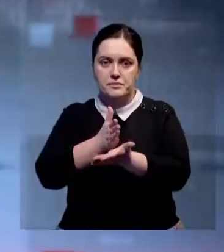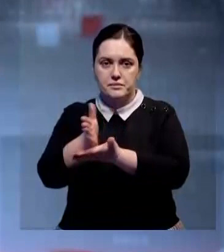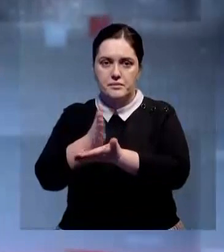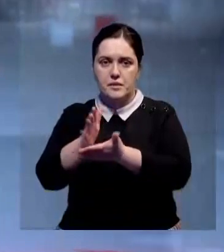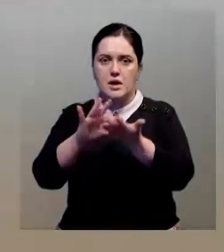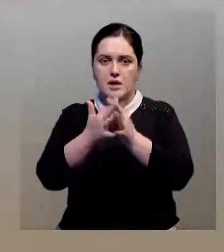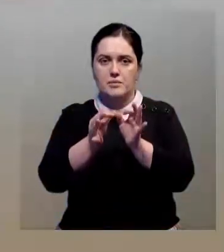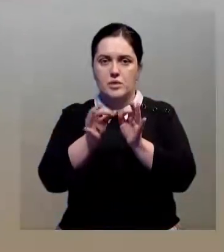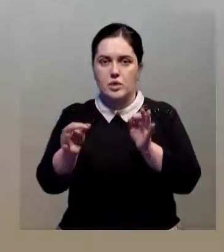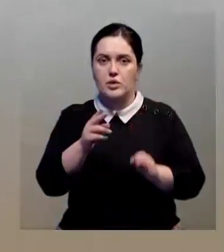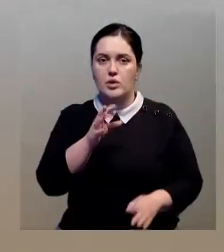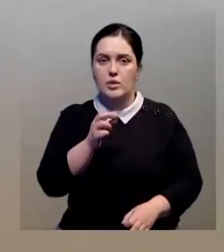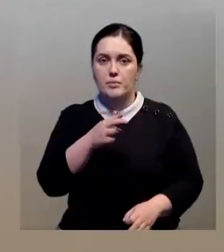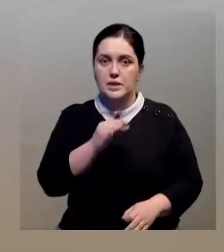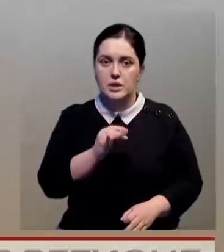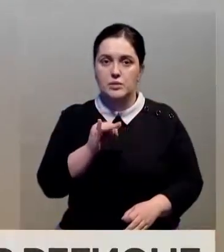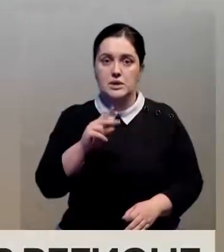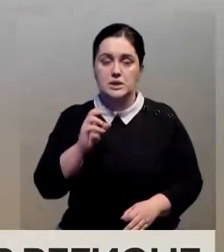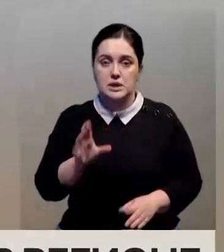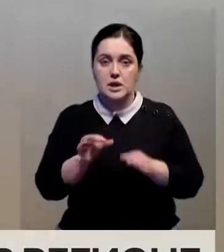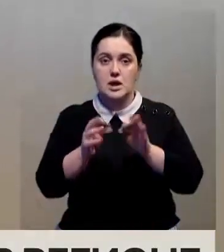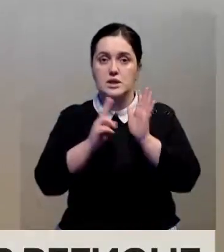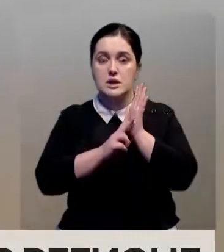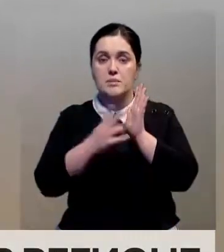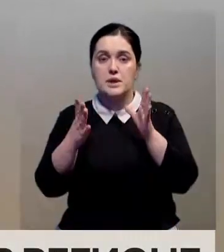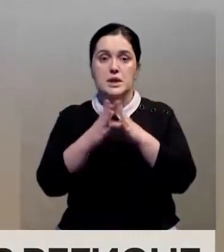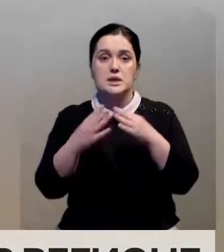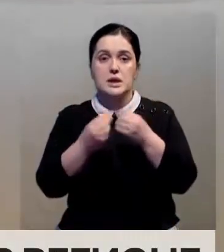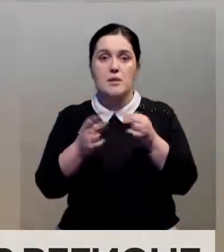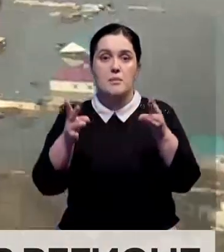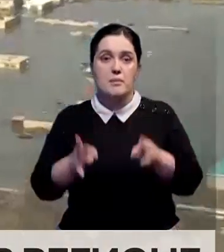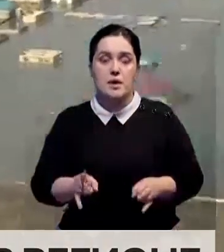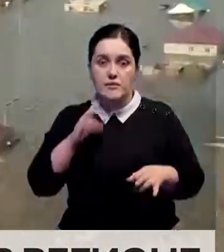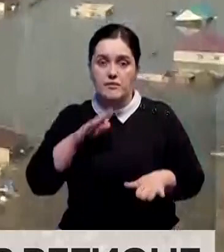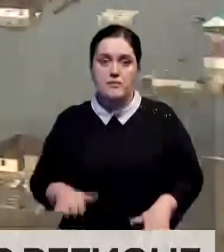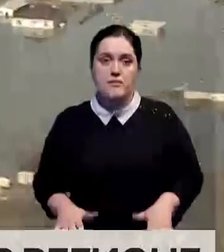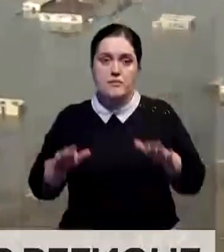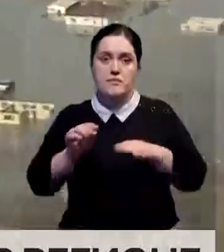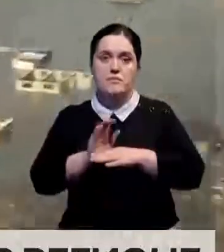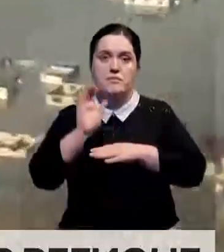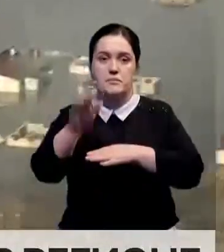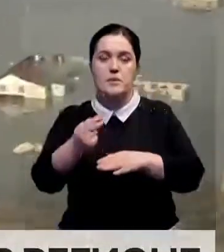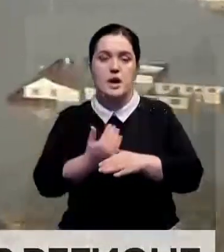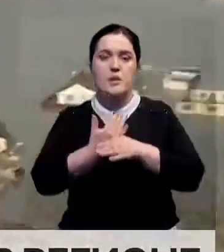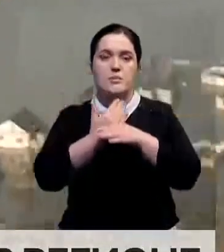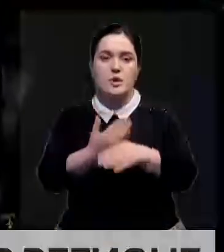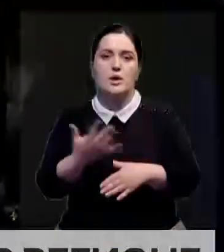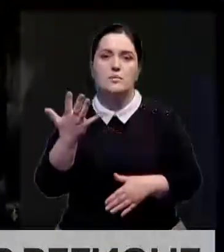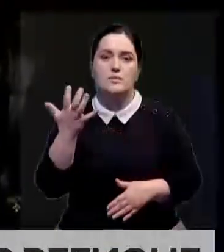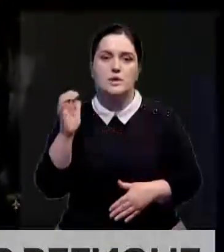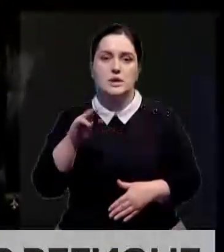кобзинского и уилского района 75 семьям пострадавшим от паводков перечислят материальную помощь в размере